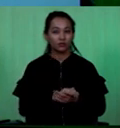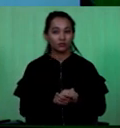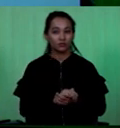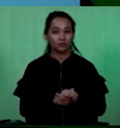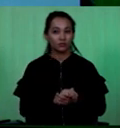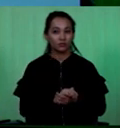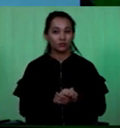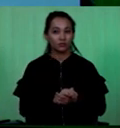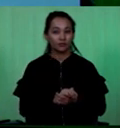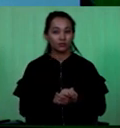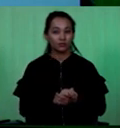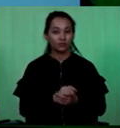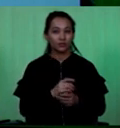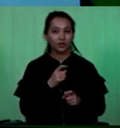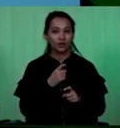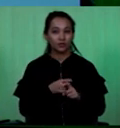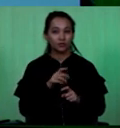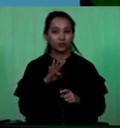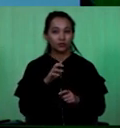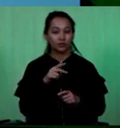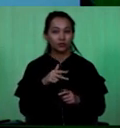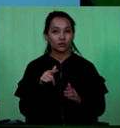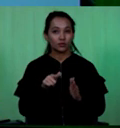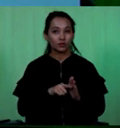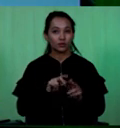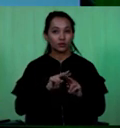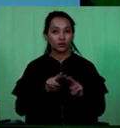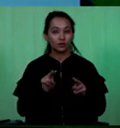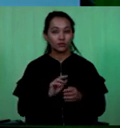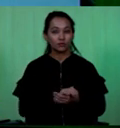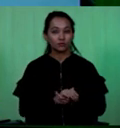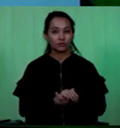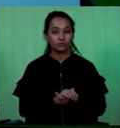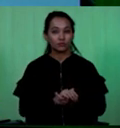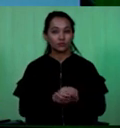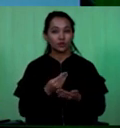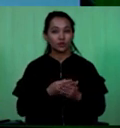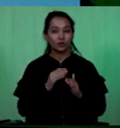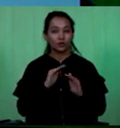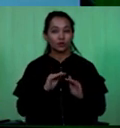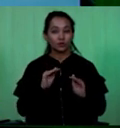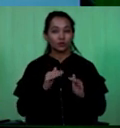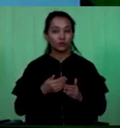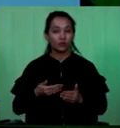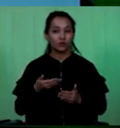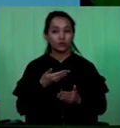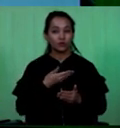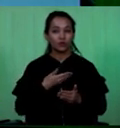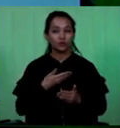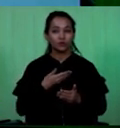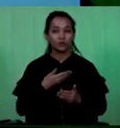774. Ximiz 437 ga teng. Mana aziz o'quvchilar, biz shunday